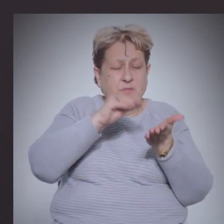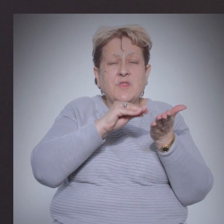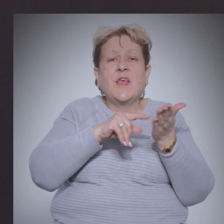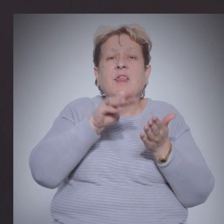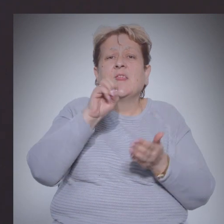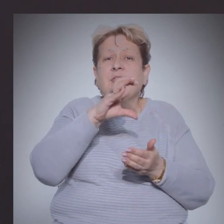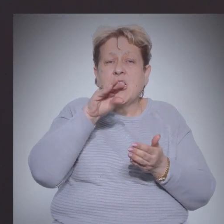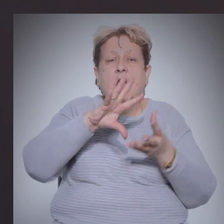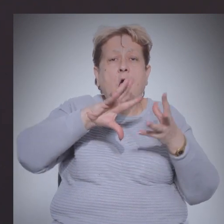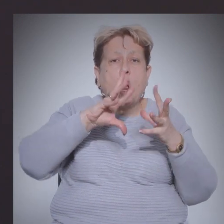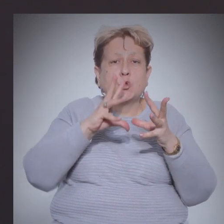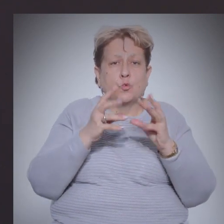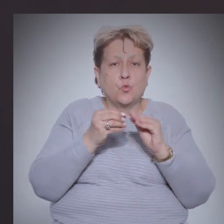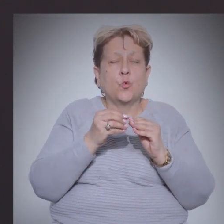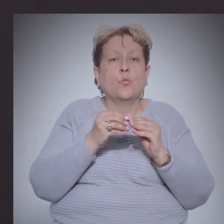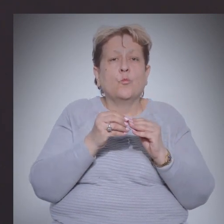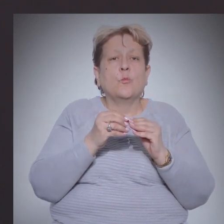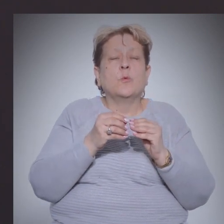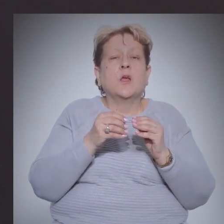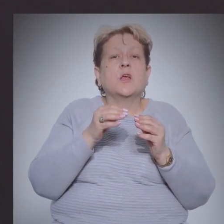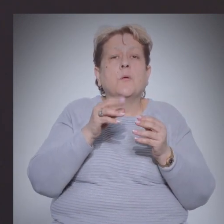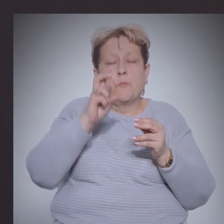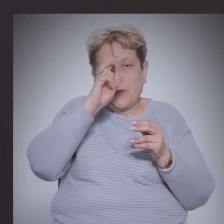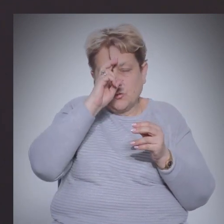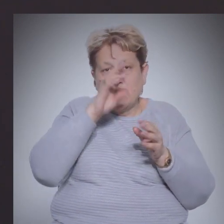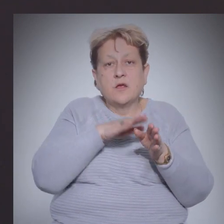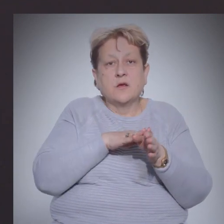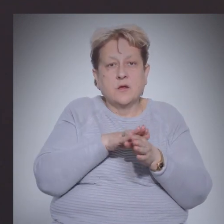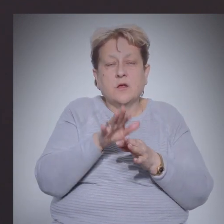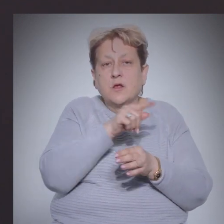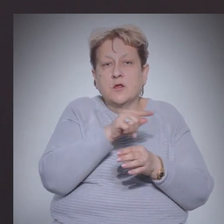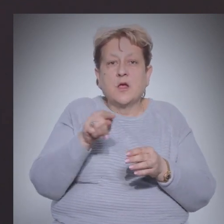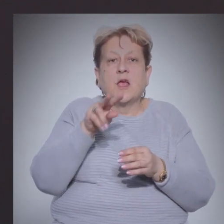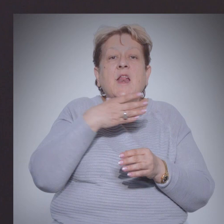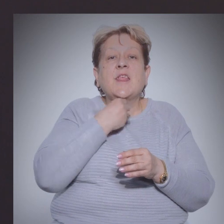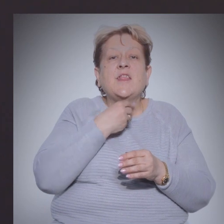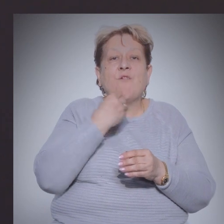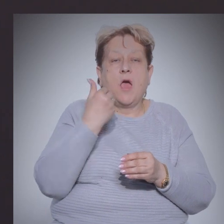բոլոր այդ իմ նշաս թեստի արդյունքում բետության կիրարման